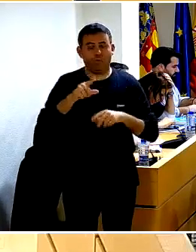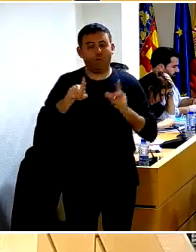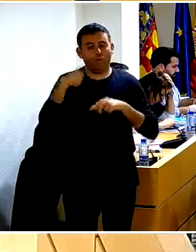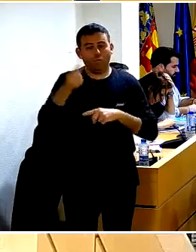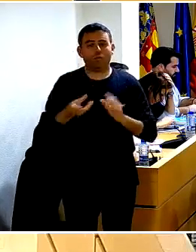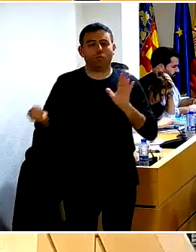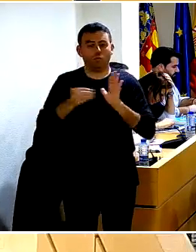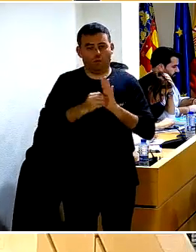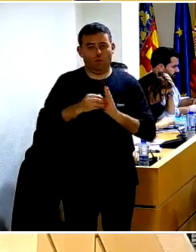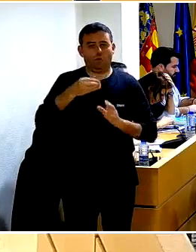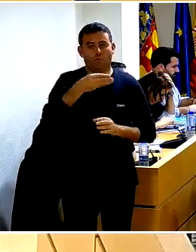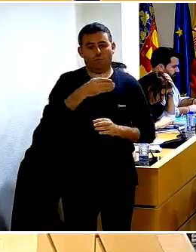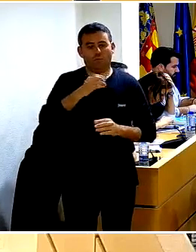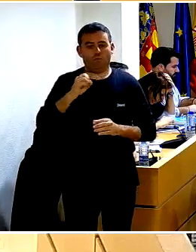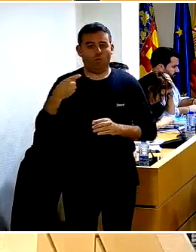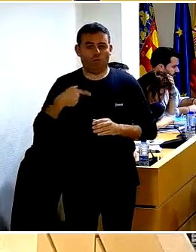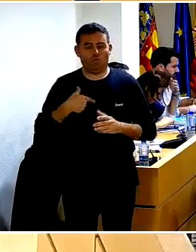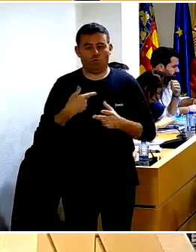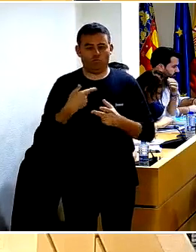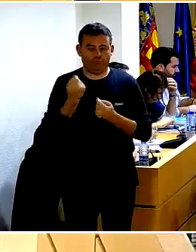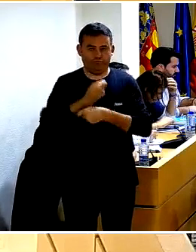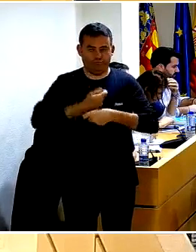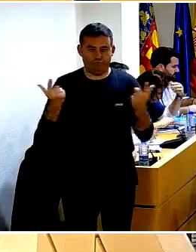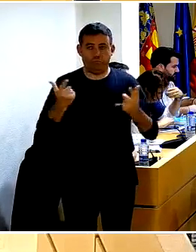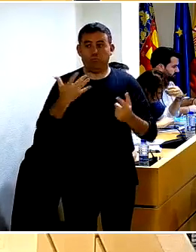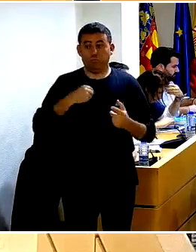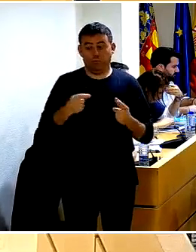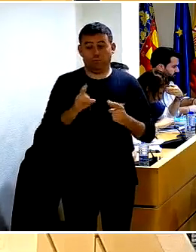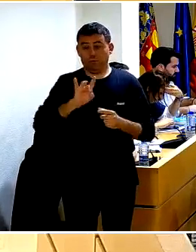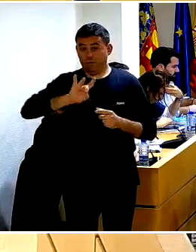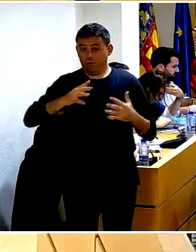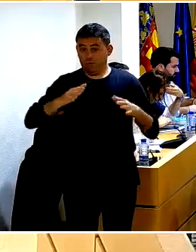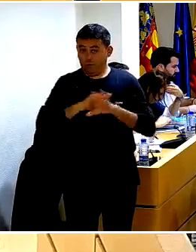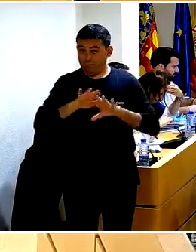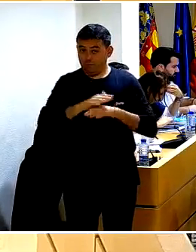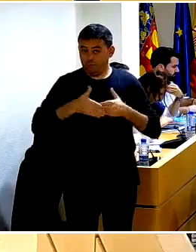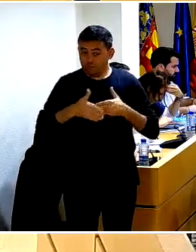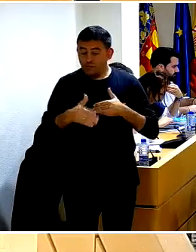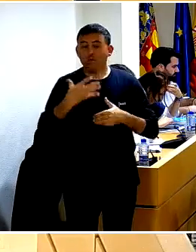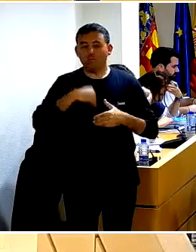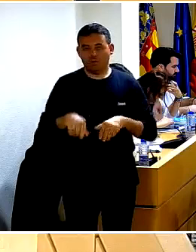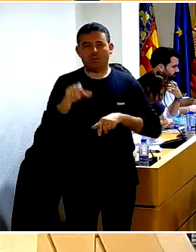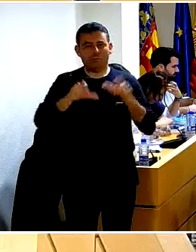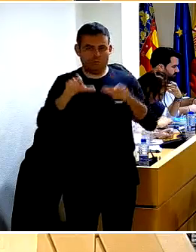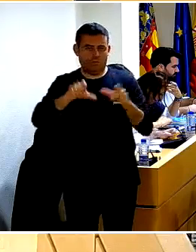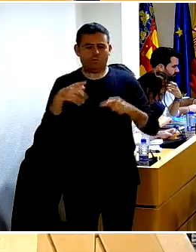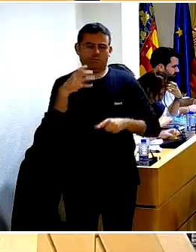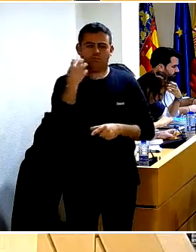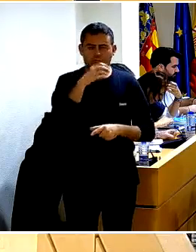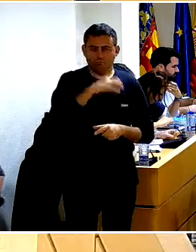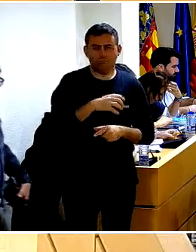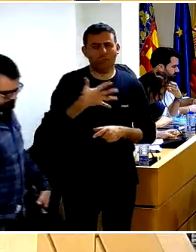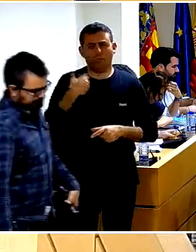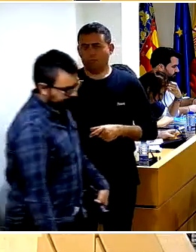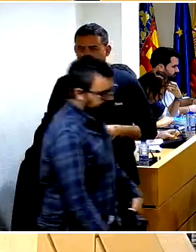plaç, durant aquest termini, poden ser examinats i s'admitiran les reclamacions i suggeriments davant del ple de l'Ajuntament, les que puguen presentar-se per